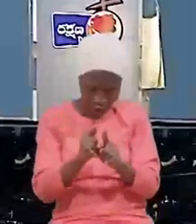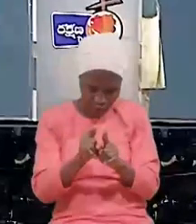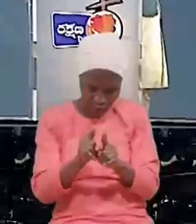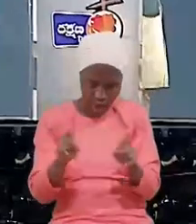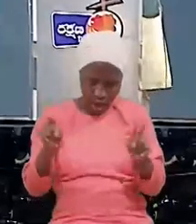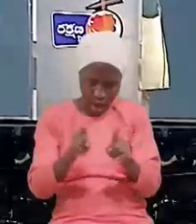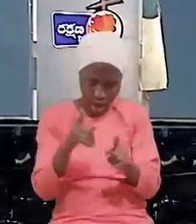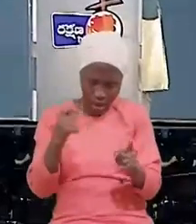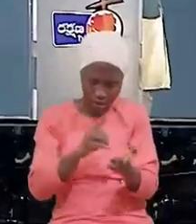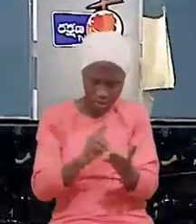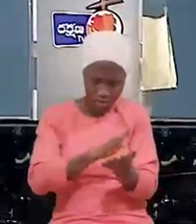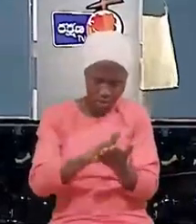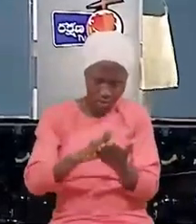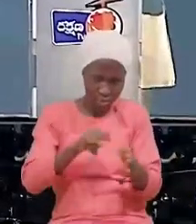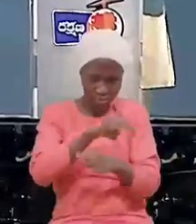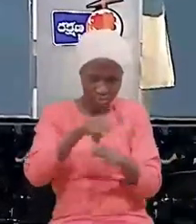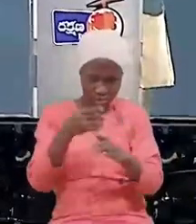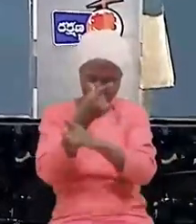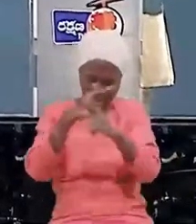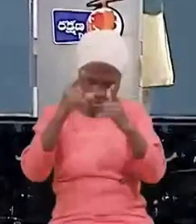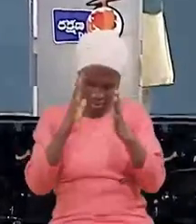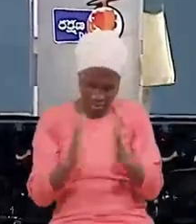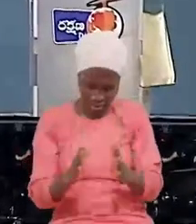aussi bien que libérateur surnaturel.